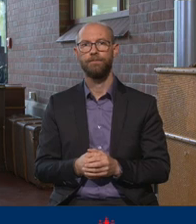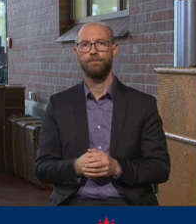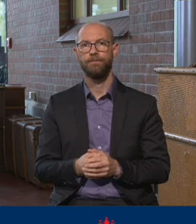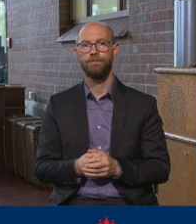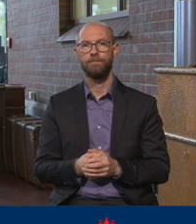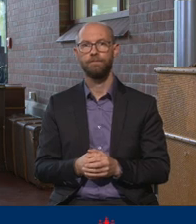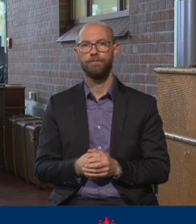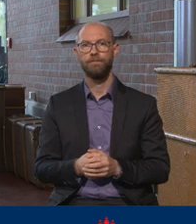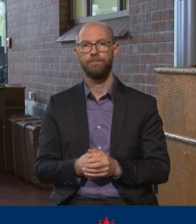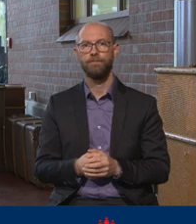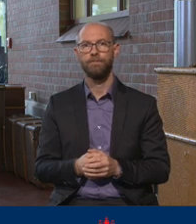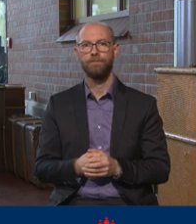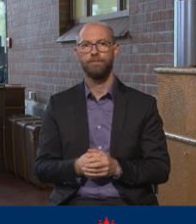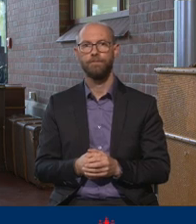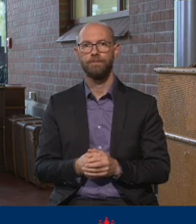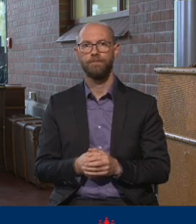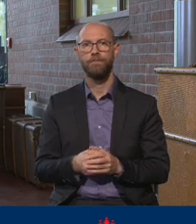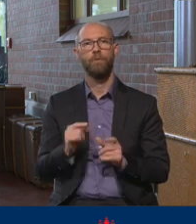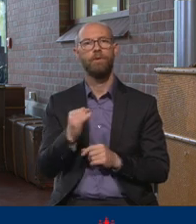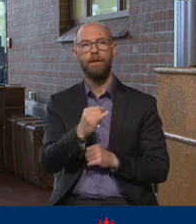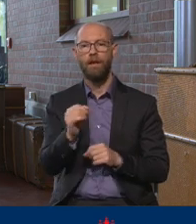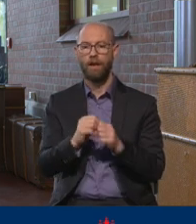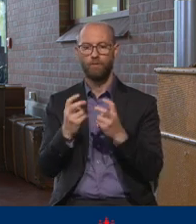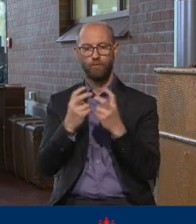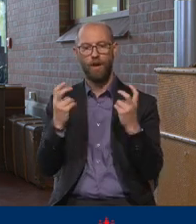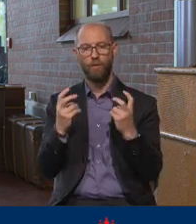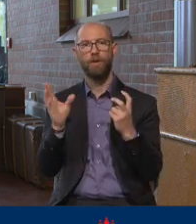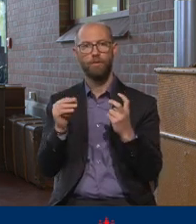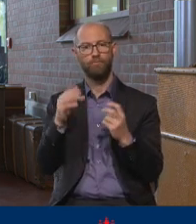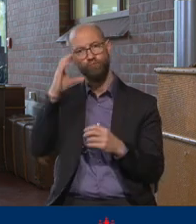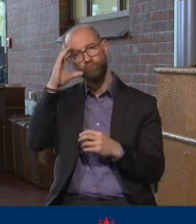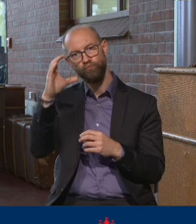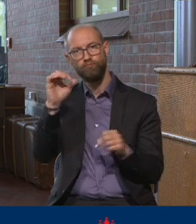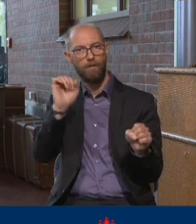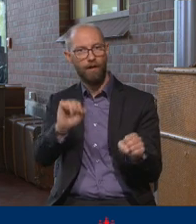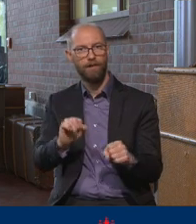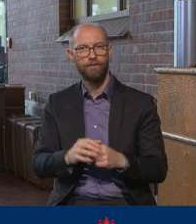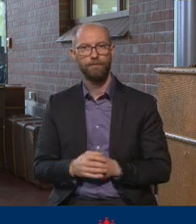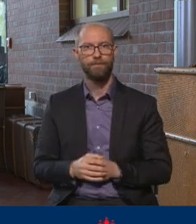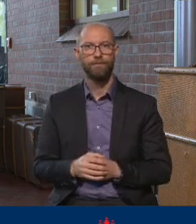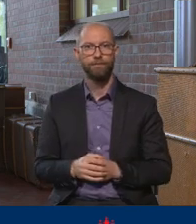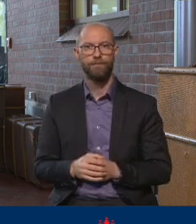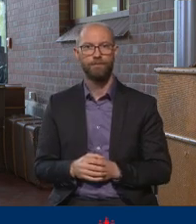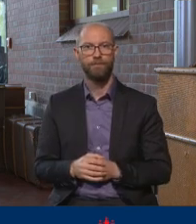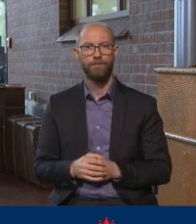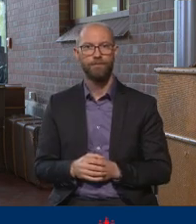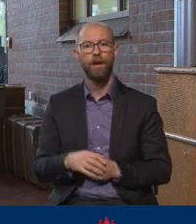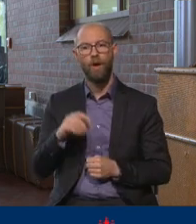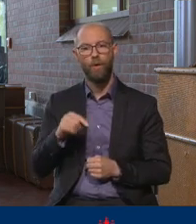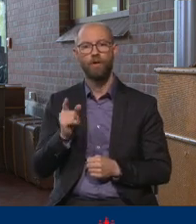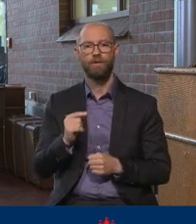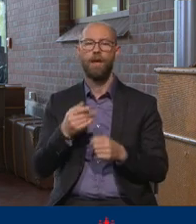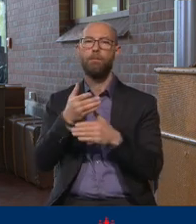jede jeder hat die gelegenheit dort das zuhause zu verfolgen wir haben darüber hinaus ein beteiligungs